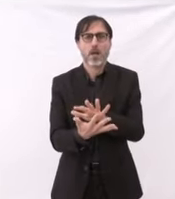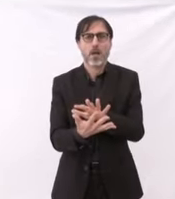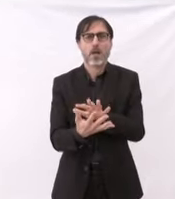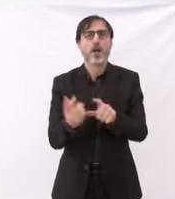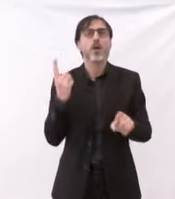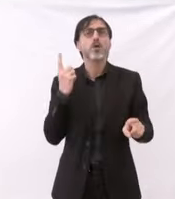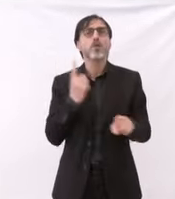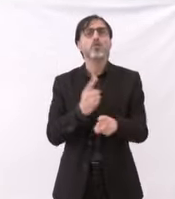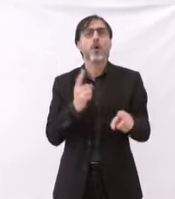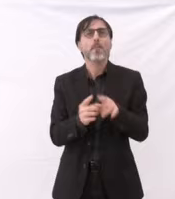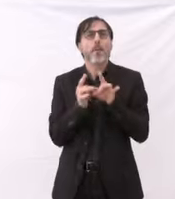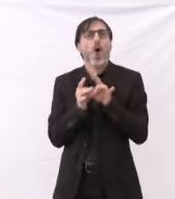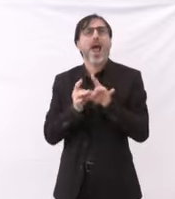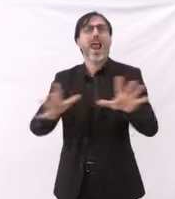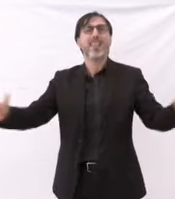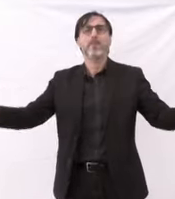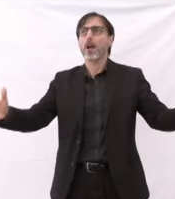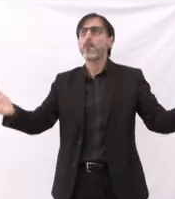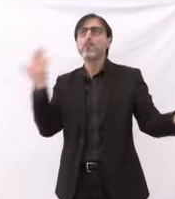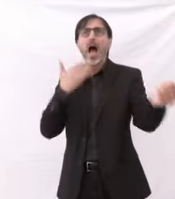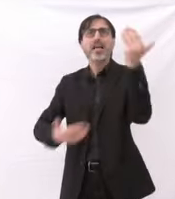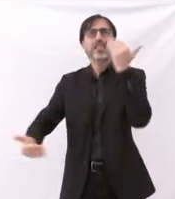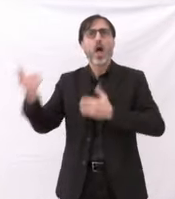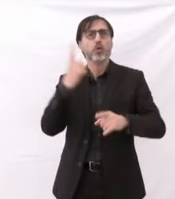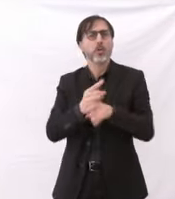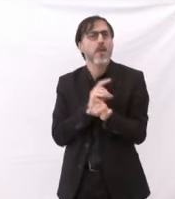Dobbiamo liberare il passato